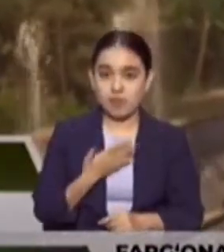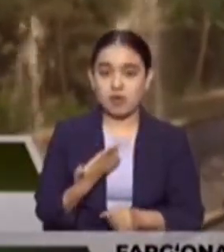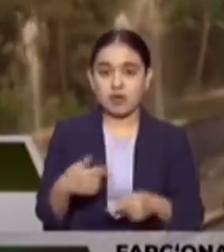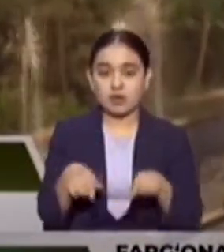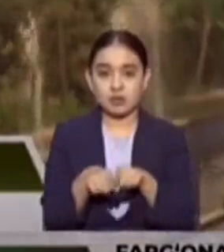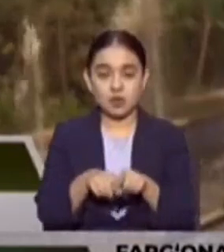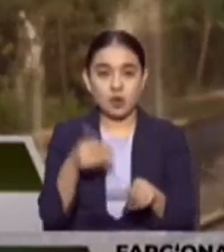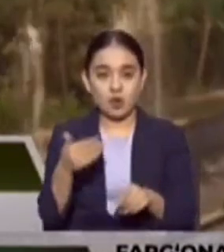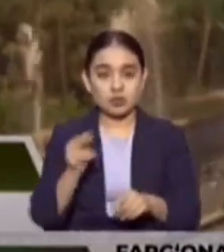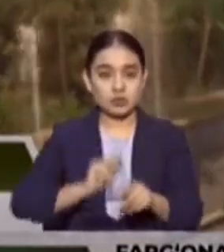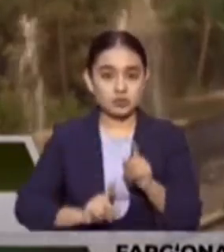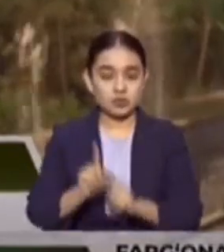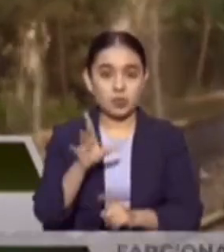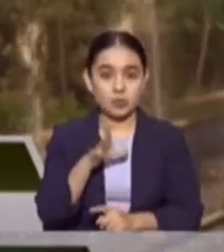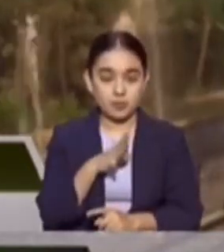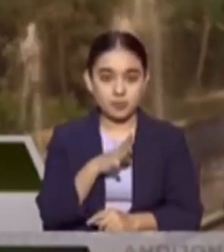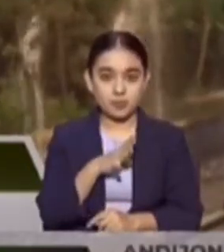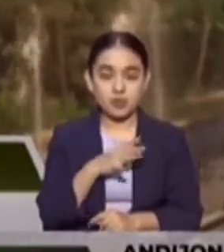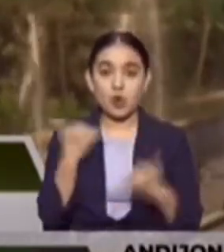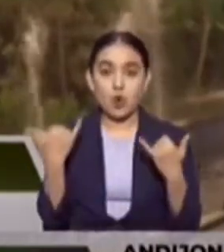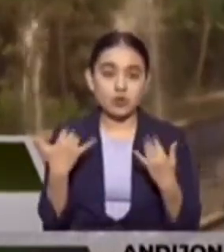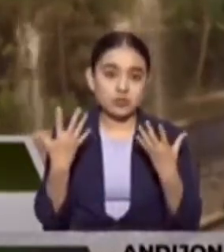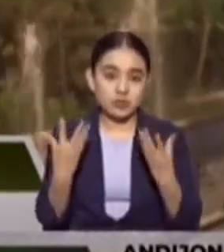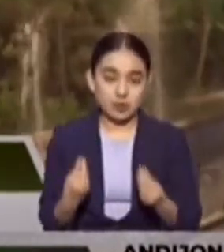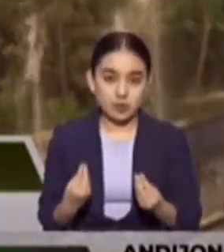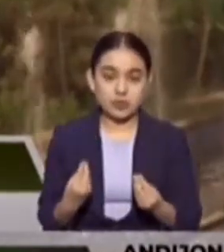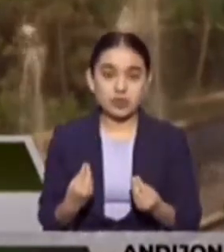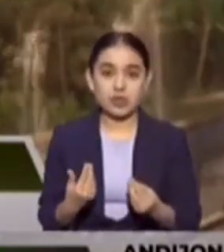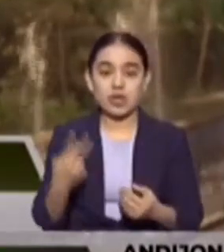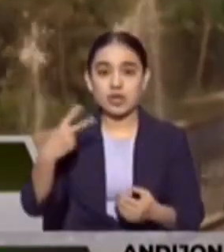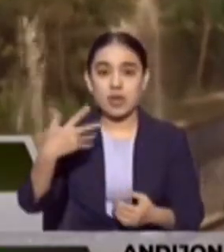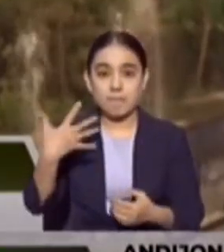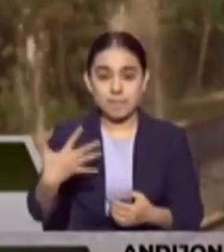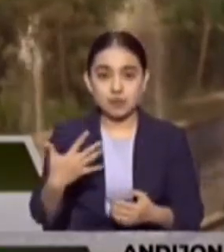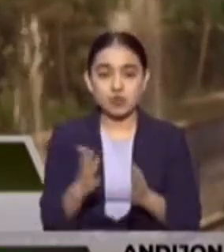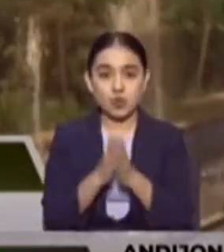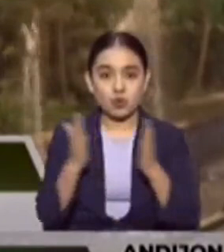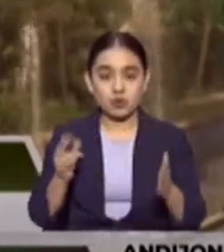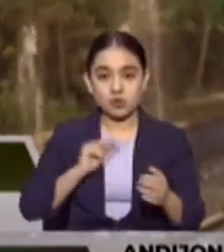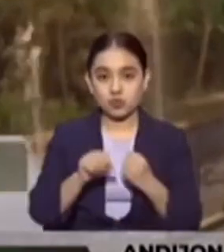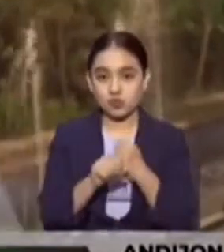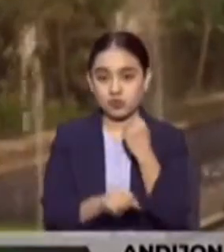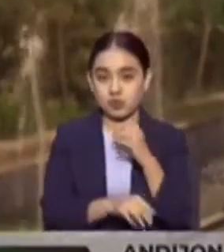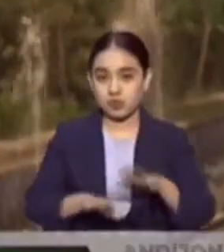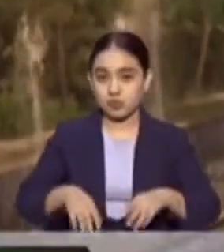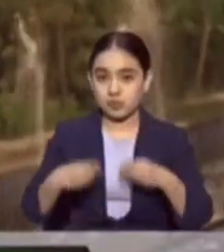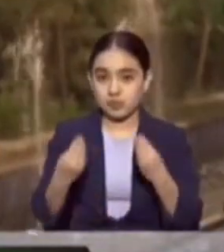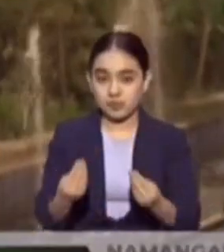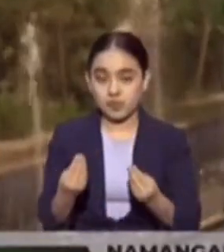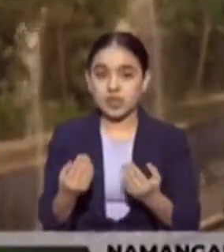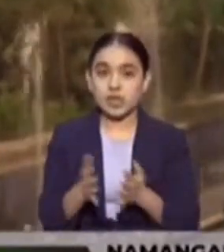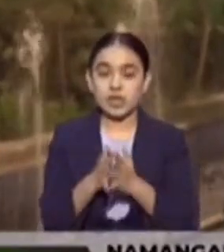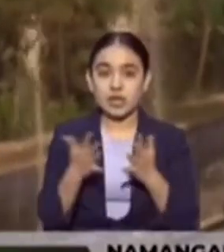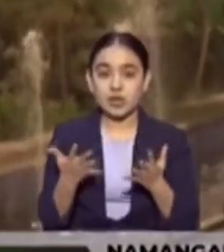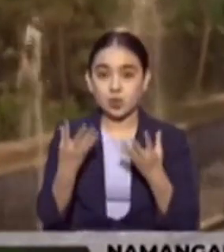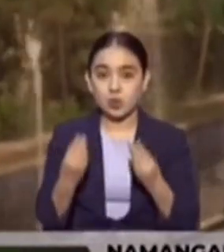ukamlar bilan ish boshlaganmiz. Hozirgi kunda mana 25 dan oshiq ish o'rnini yaratib, mana hozir keyingi